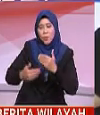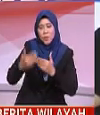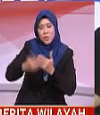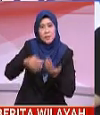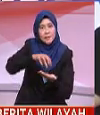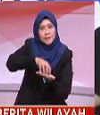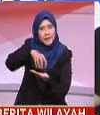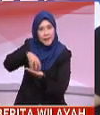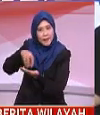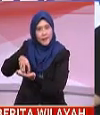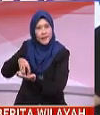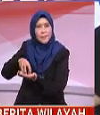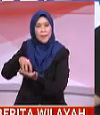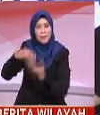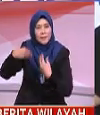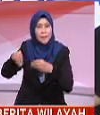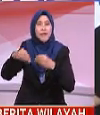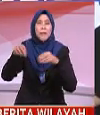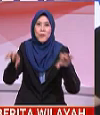pastry. Selain itu,